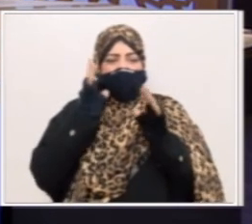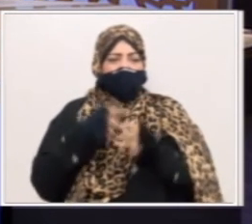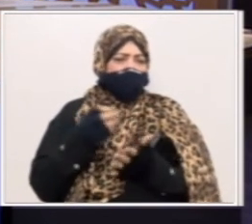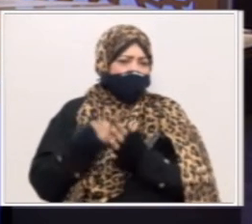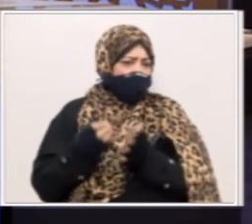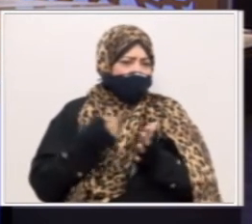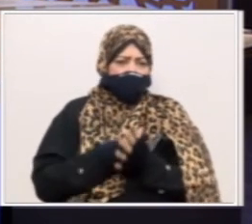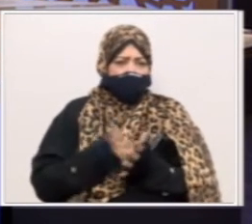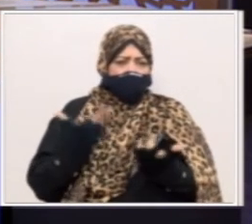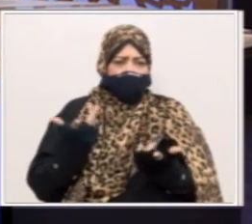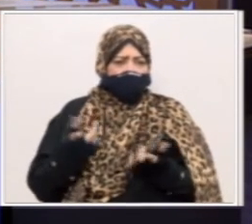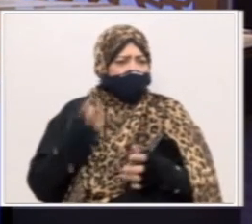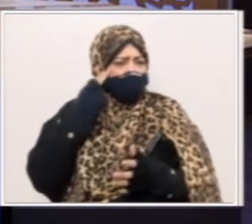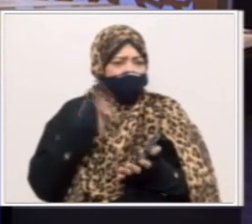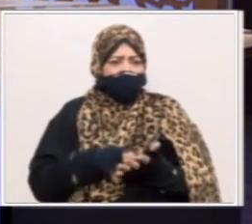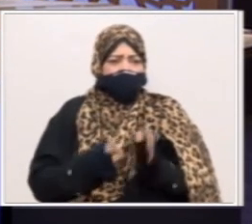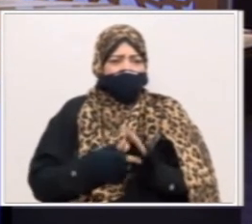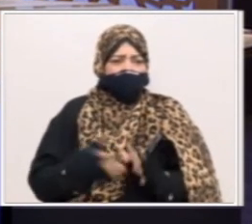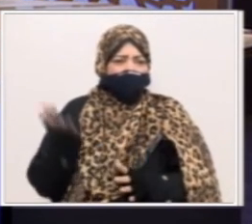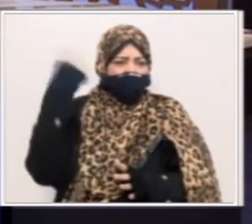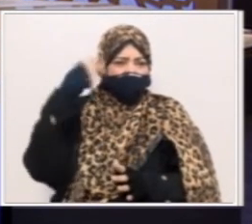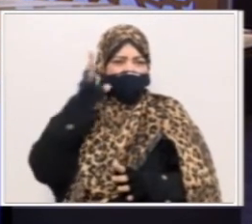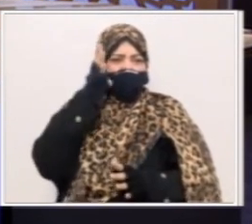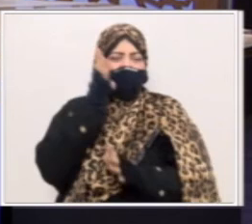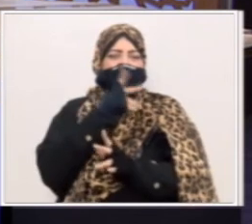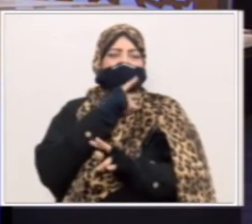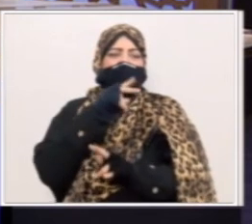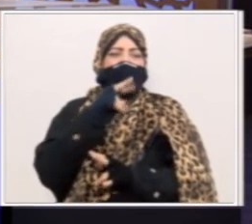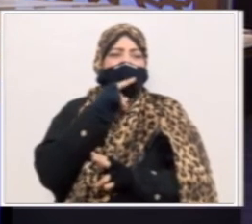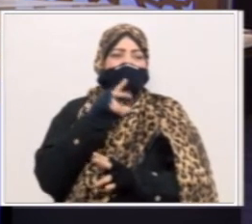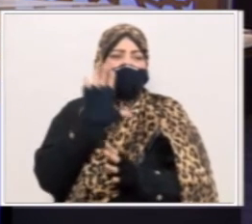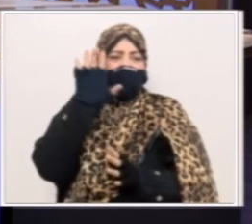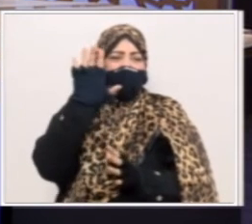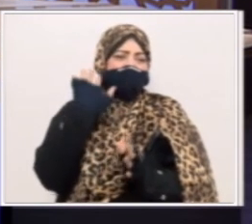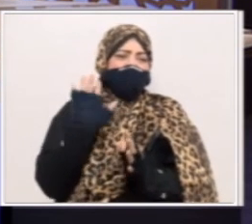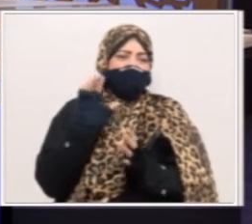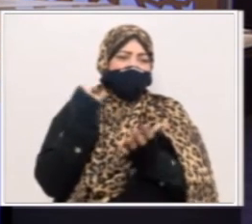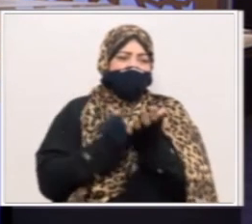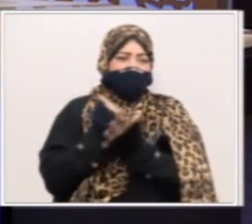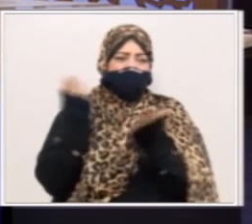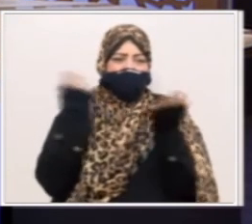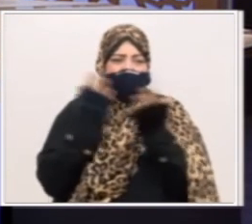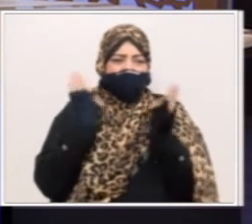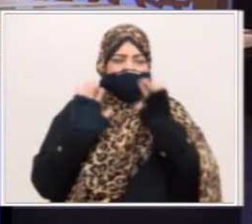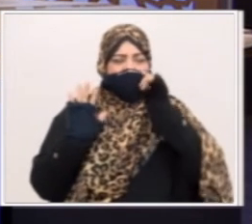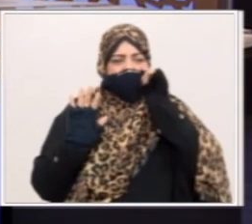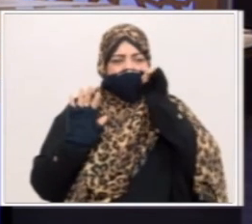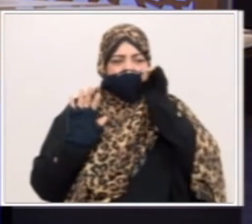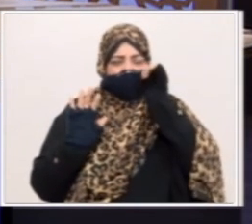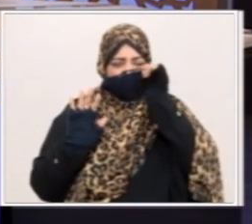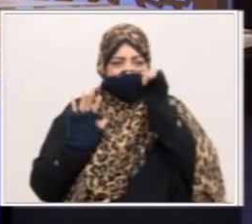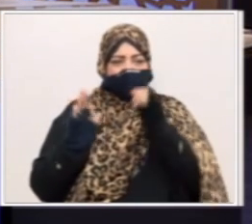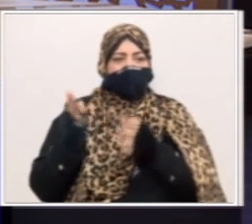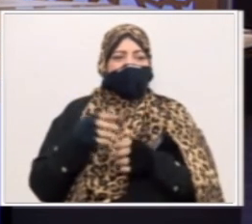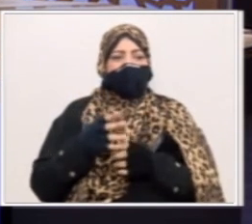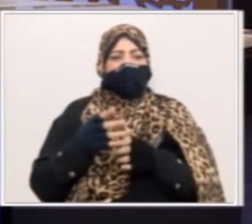الكتاب بس يخطبوا الوداع؟ لا العكس، هو كثير من الأئمة يتكلمون عنها ويأخذون منها الأحكام